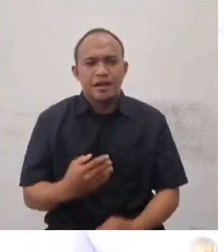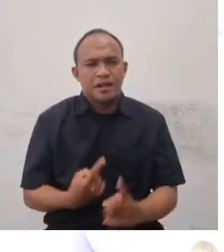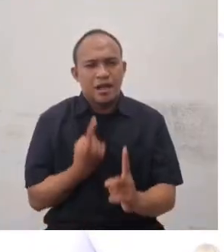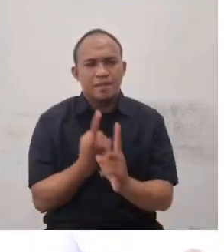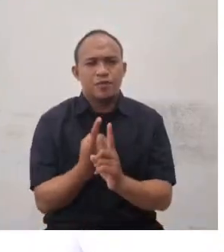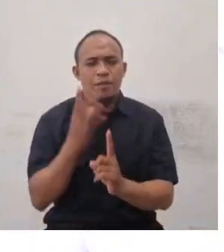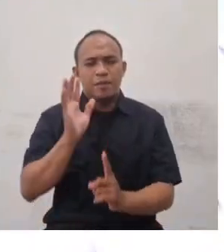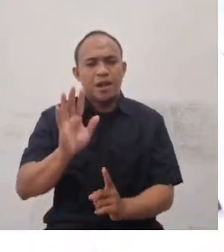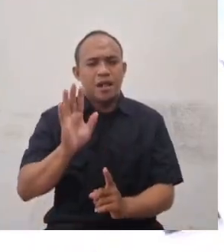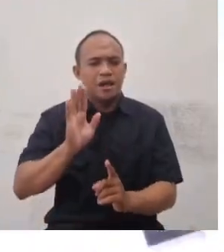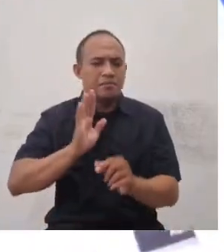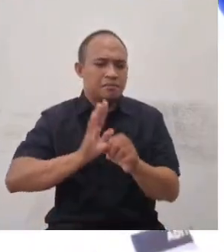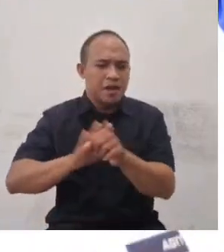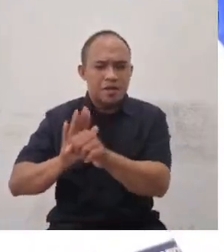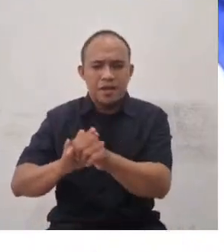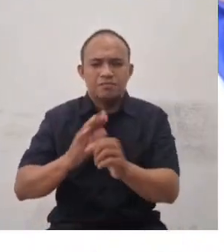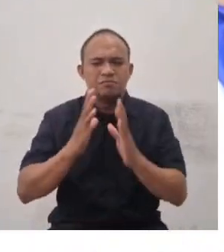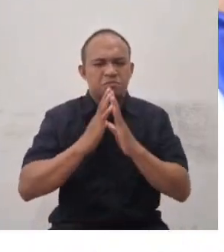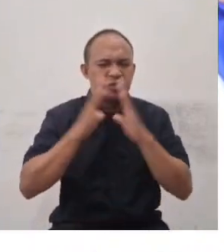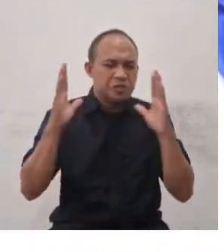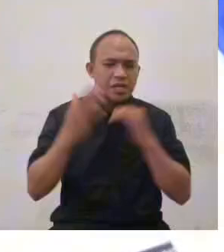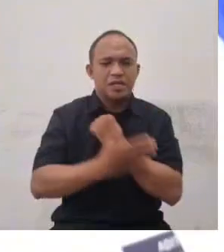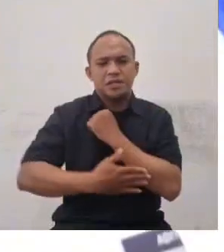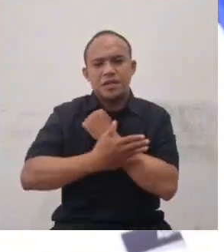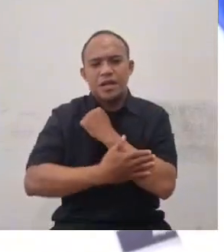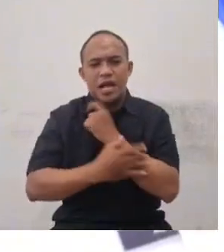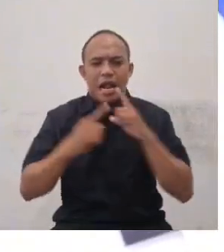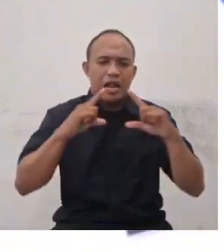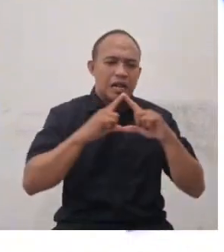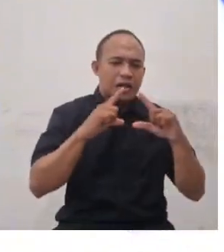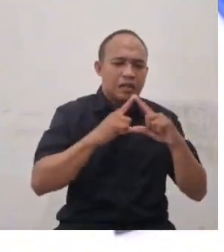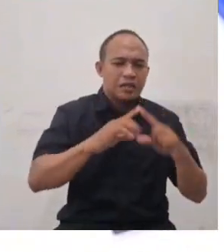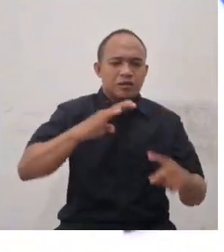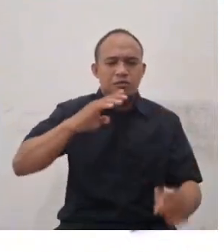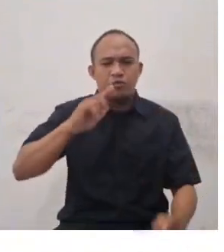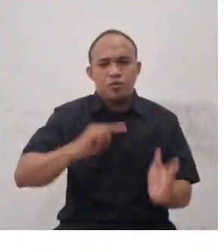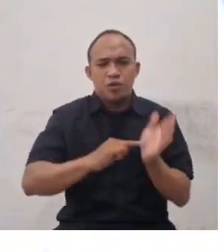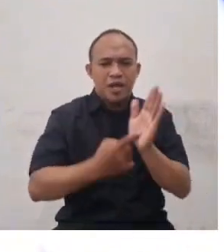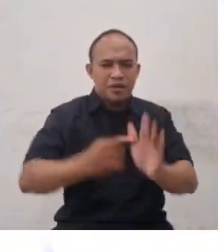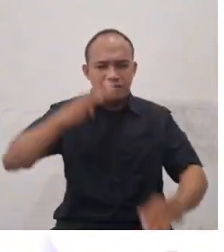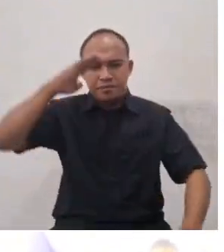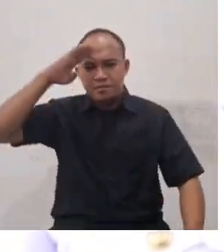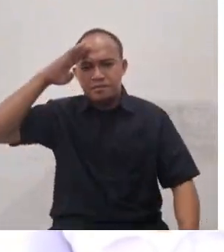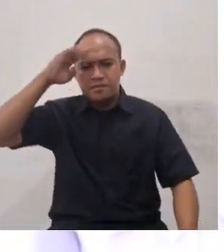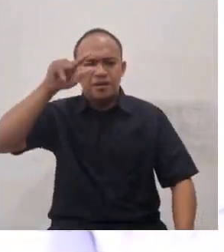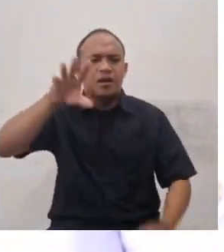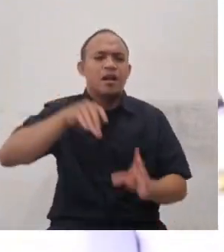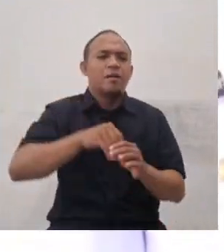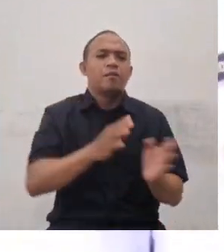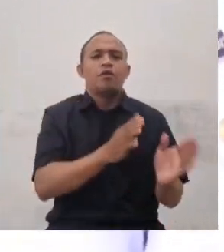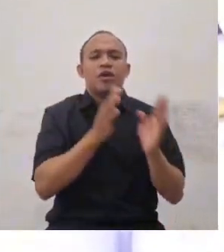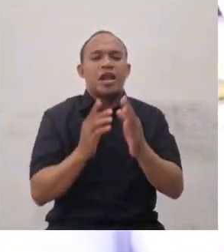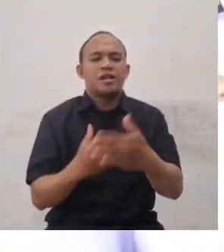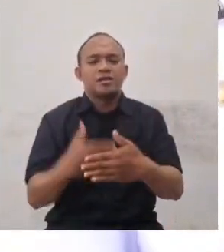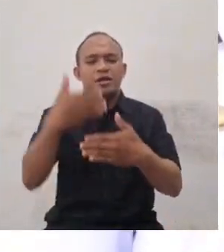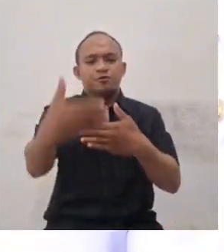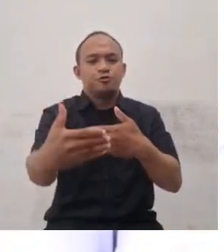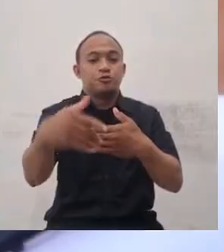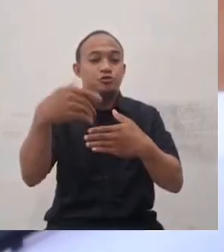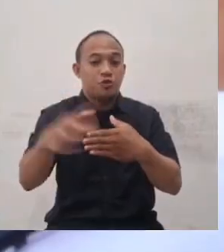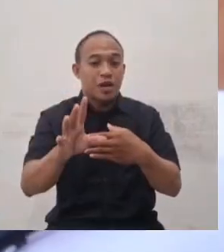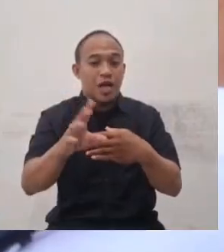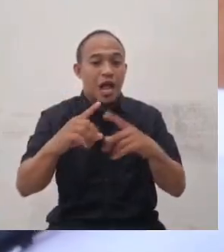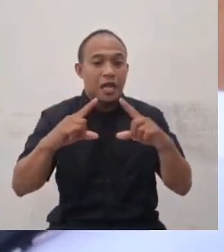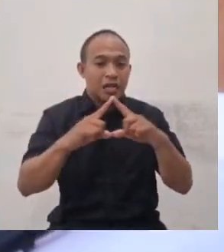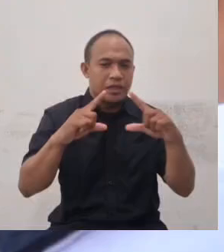memaklumkan kepada pembesar negeri bahwa prosesi adat akan segera dimulai. Kemudian dilanjutkan dengan Mopo